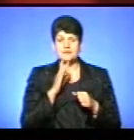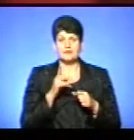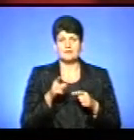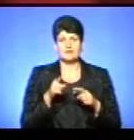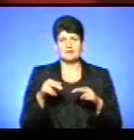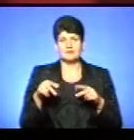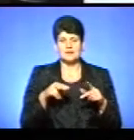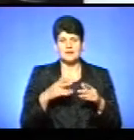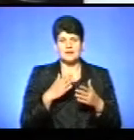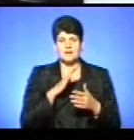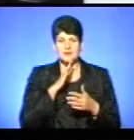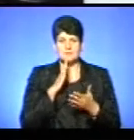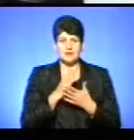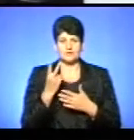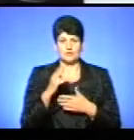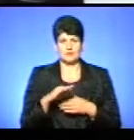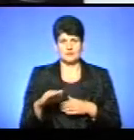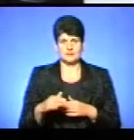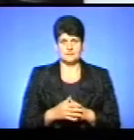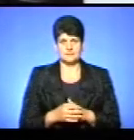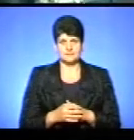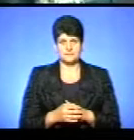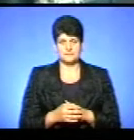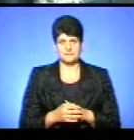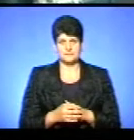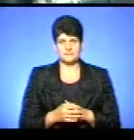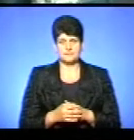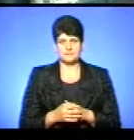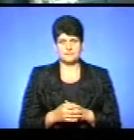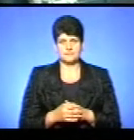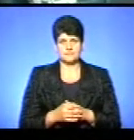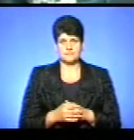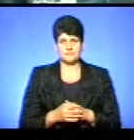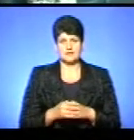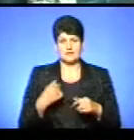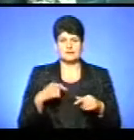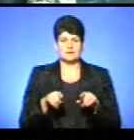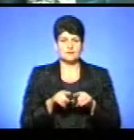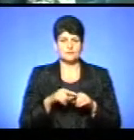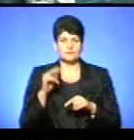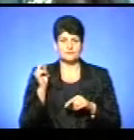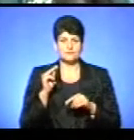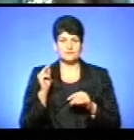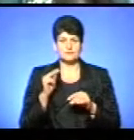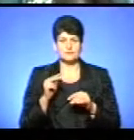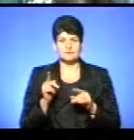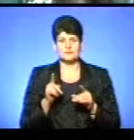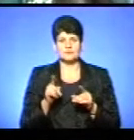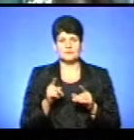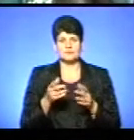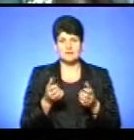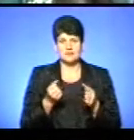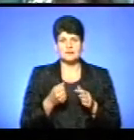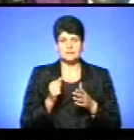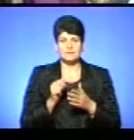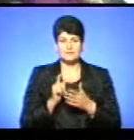і мати двох дітей. Надіюся, що все буде добре. Я на це кидаю всі свої сили. Так само вчу своїх дітей. Якщо ти за що збираєшся, ти маєш це